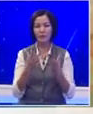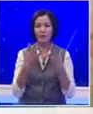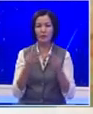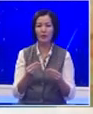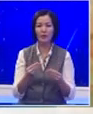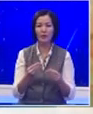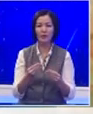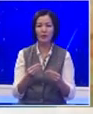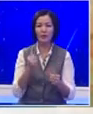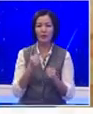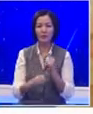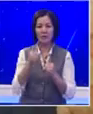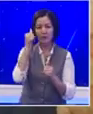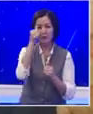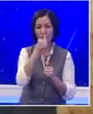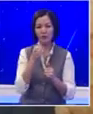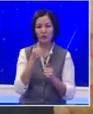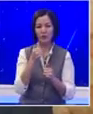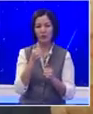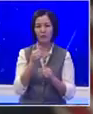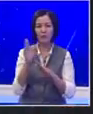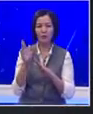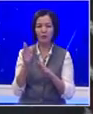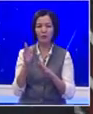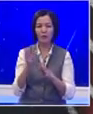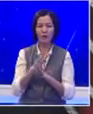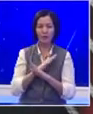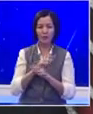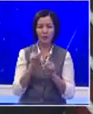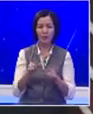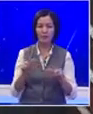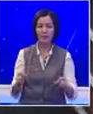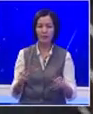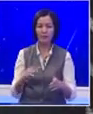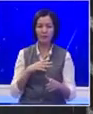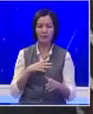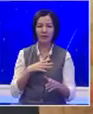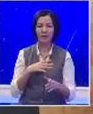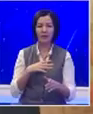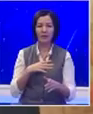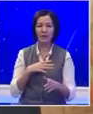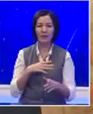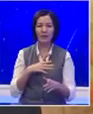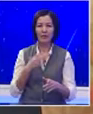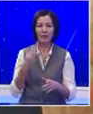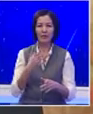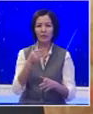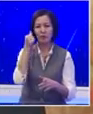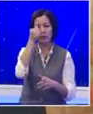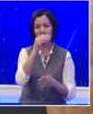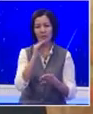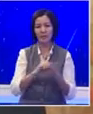жыл санап, ай санап, күн санап кетіп жатқан жаңағы сол жердегі алған радиацияның кесірі. 35 жылдықта